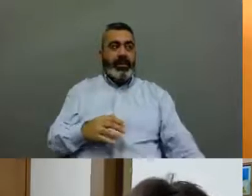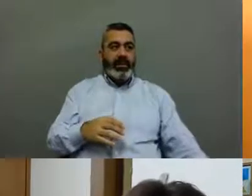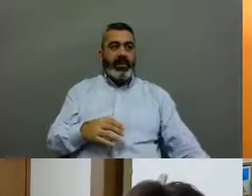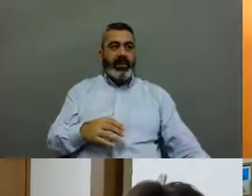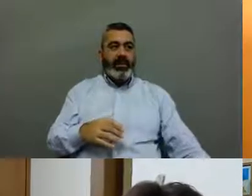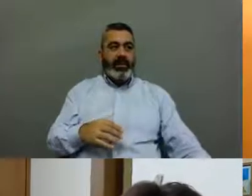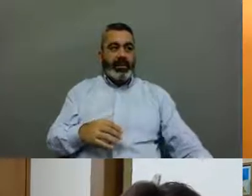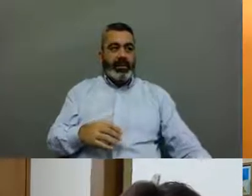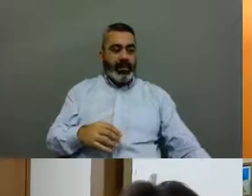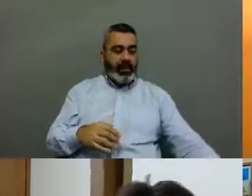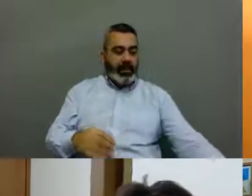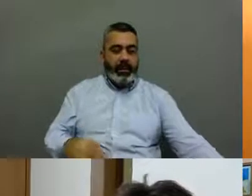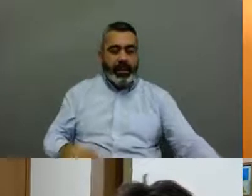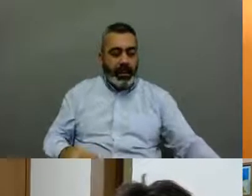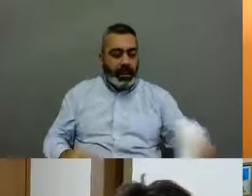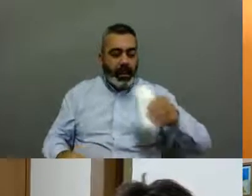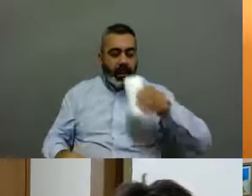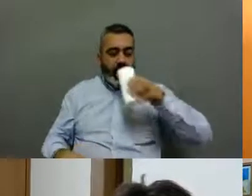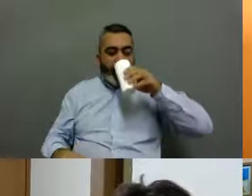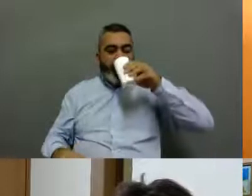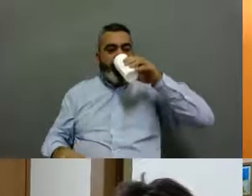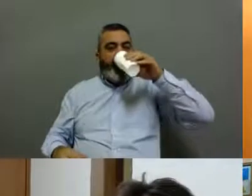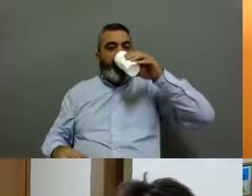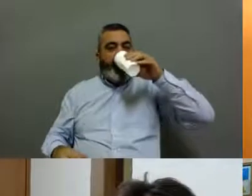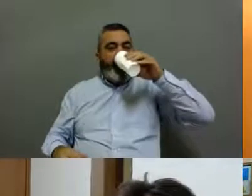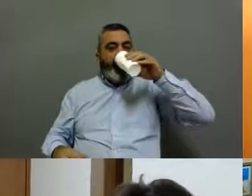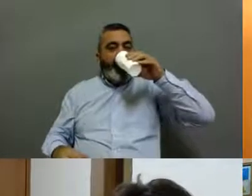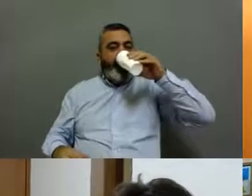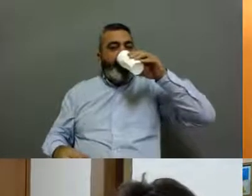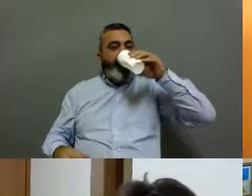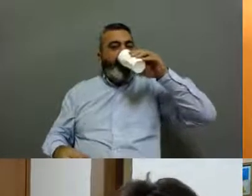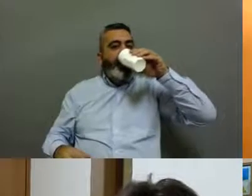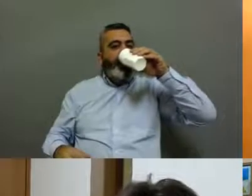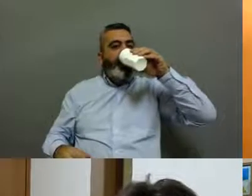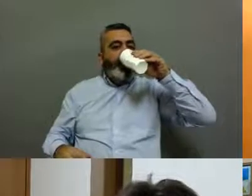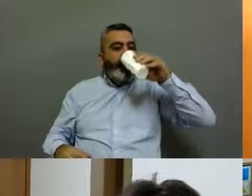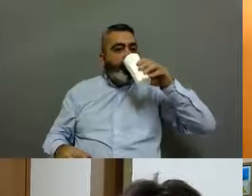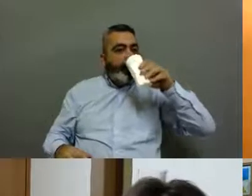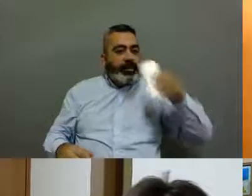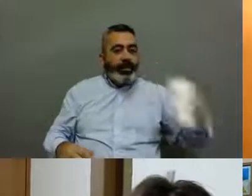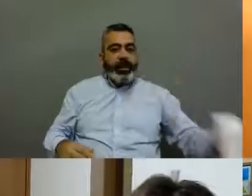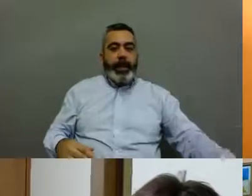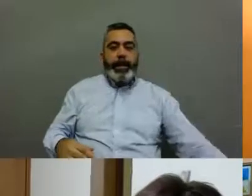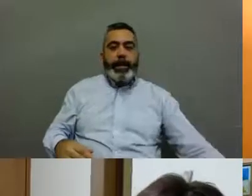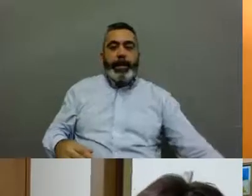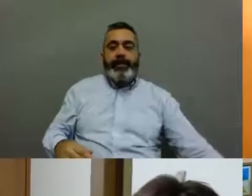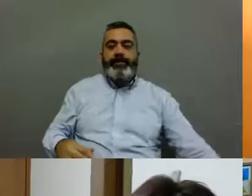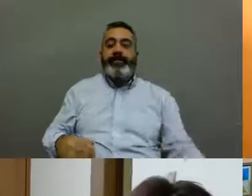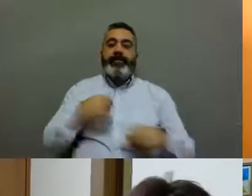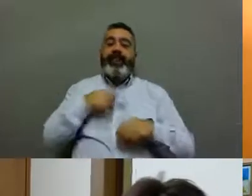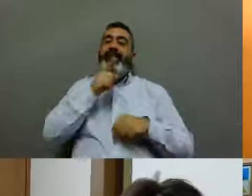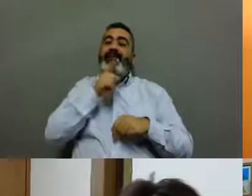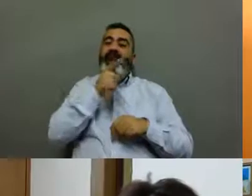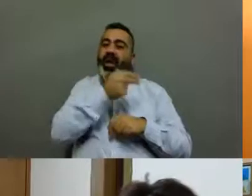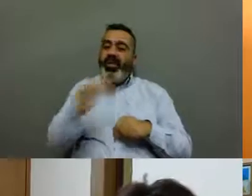πίσω σε όλα αυτά τα ζητήματα, νομίζω ότι και στην Ελλάδα πλέον είτε και μέσα από έτυπα,